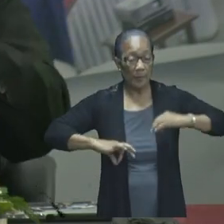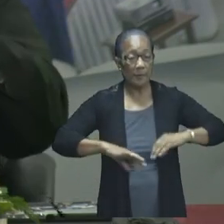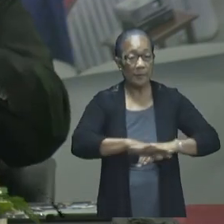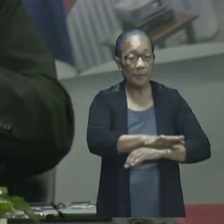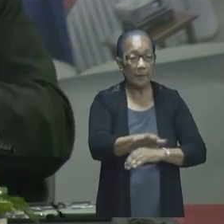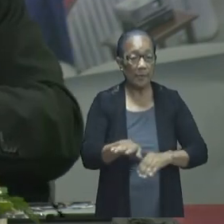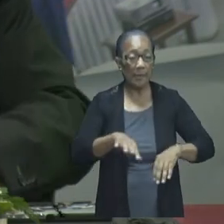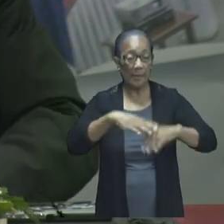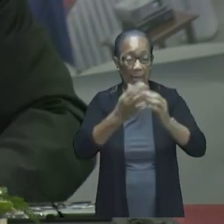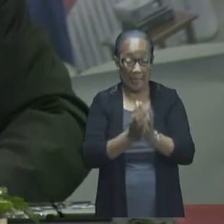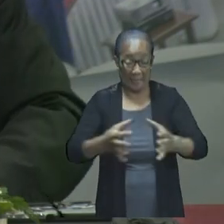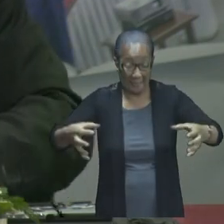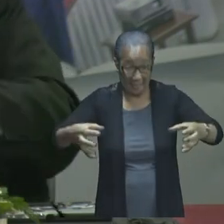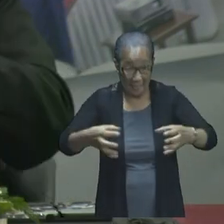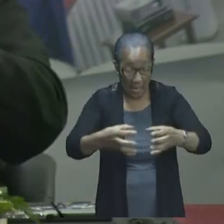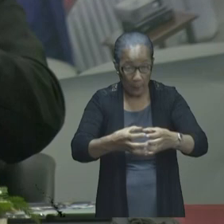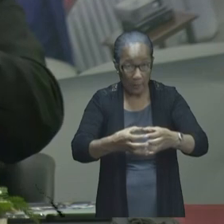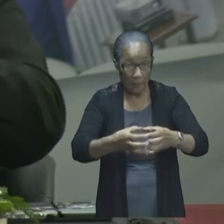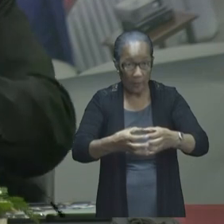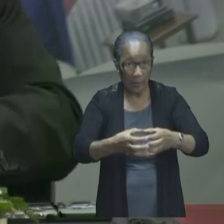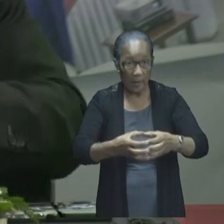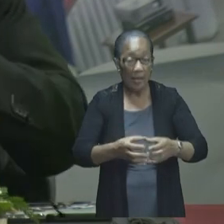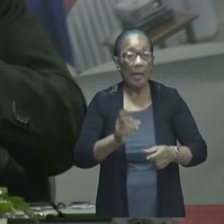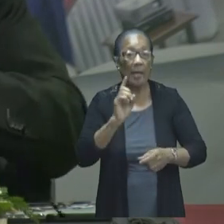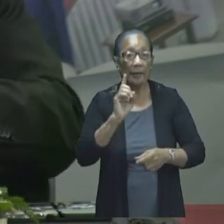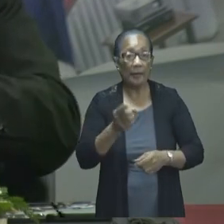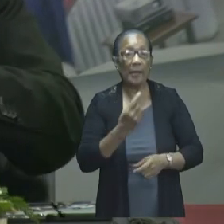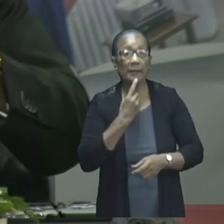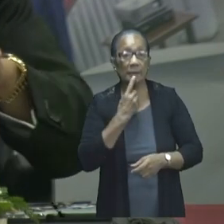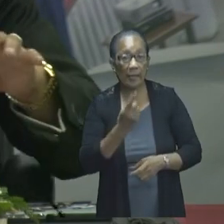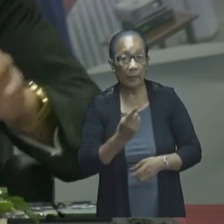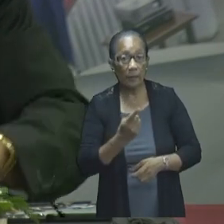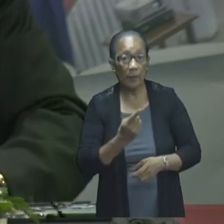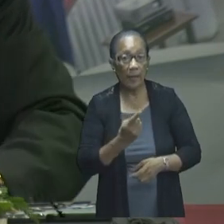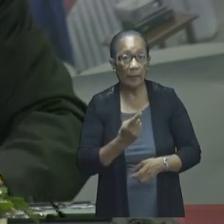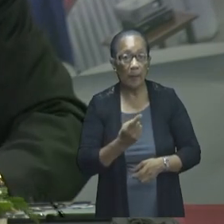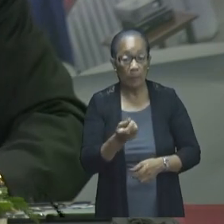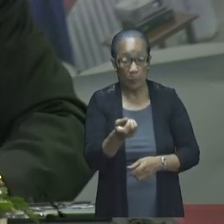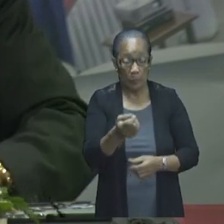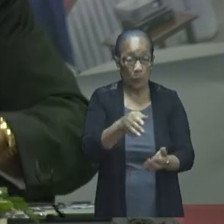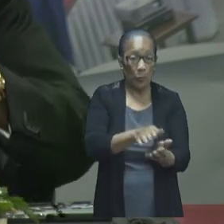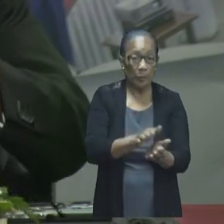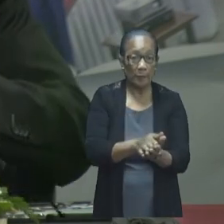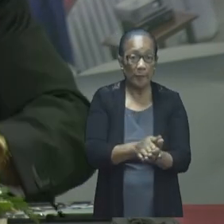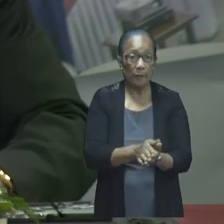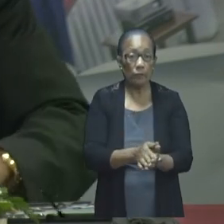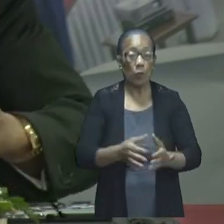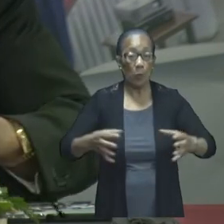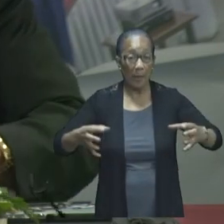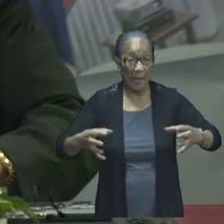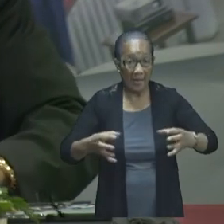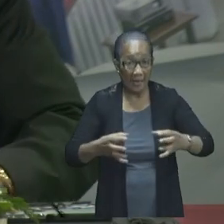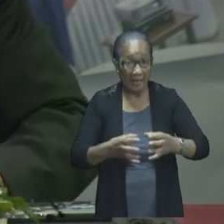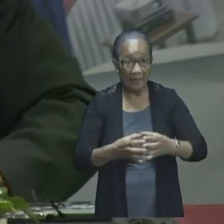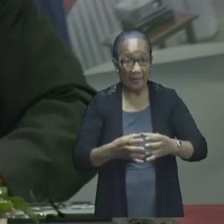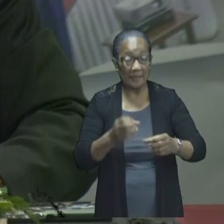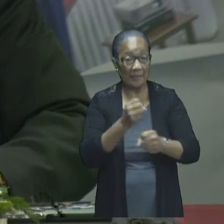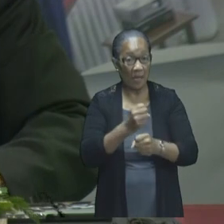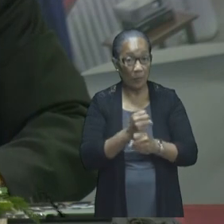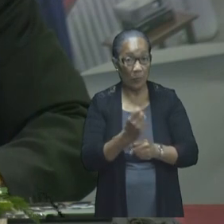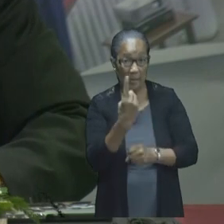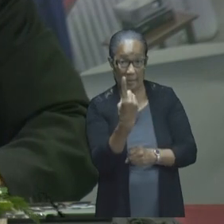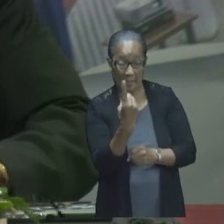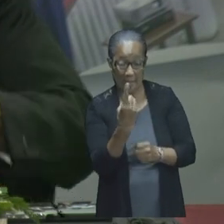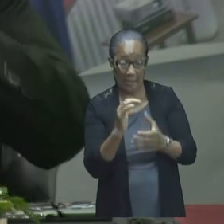in een budget en dat is wat men noemt budget voor makandra samen weer heel goede naam samenwerken eenheid